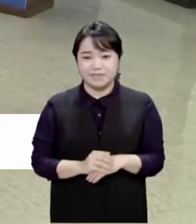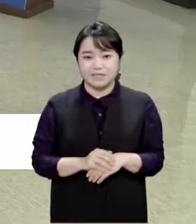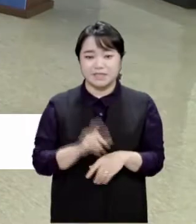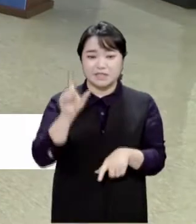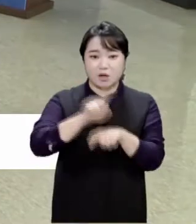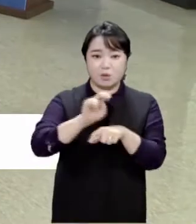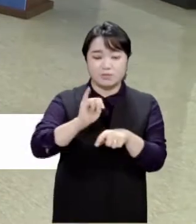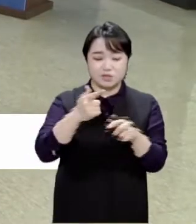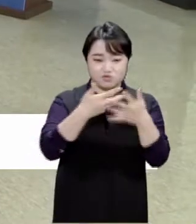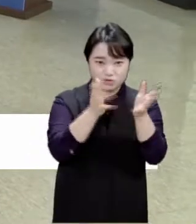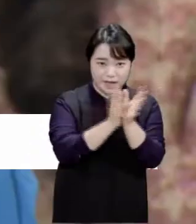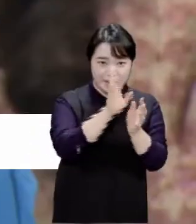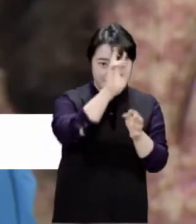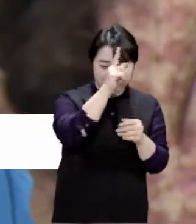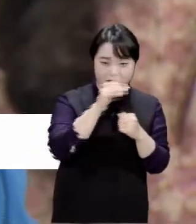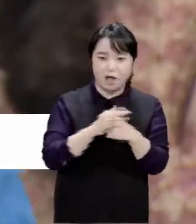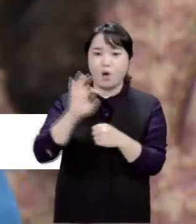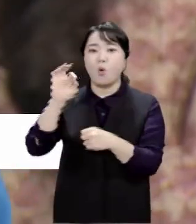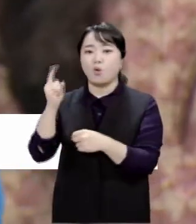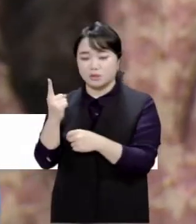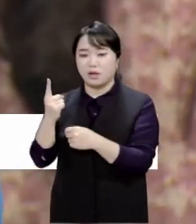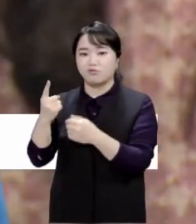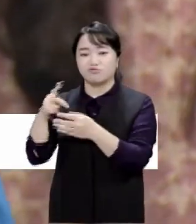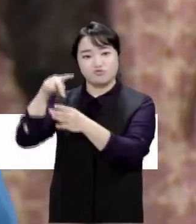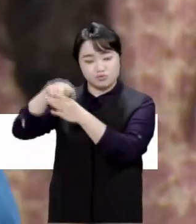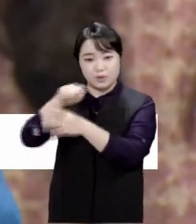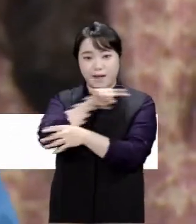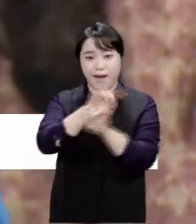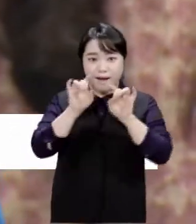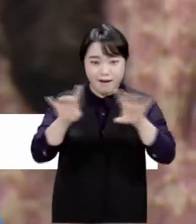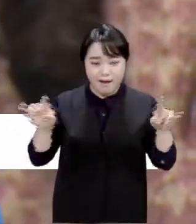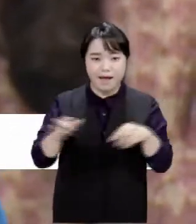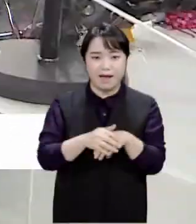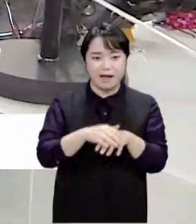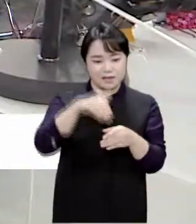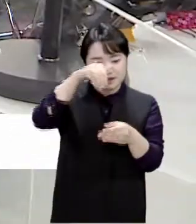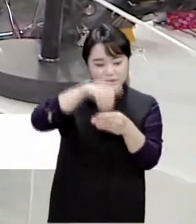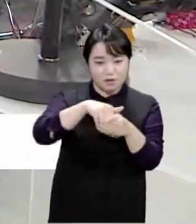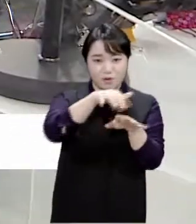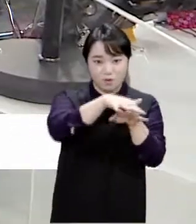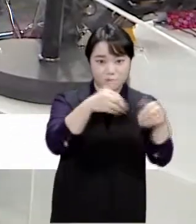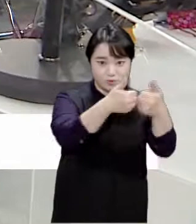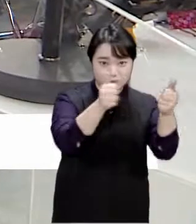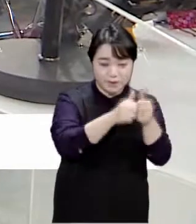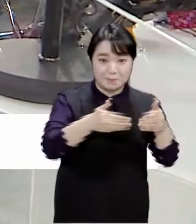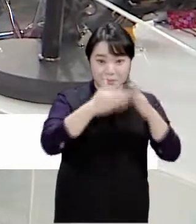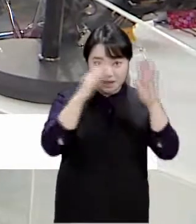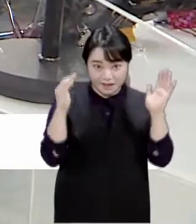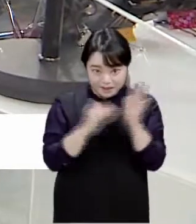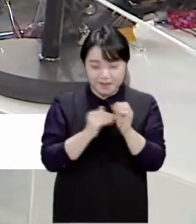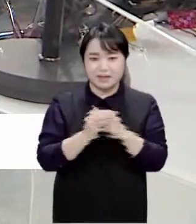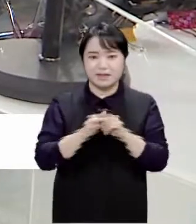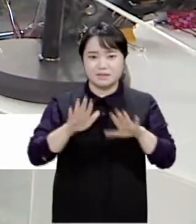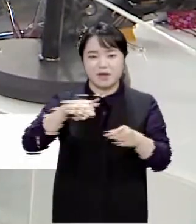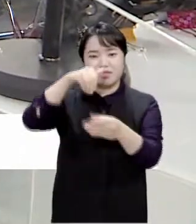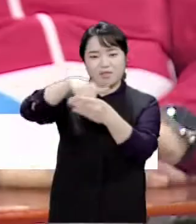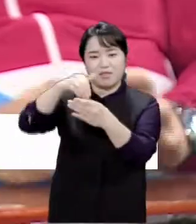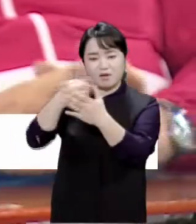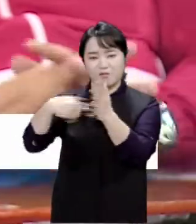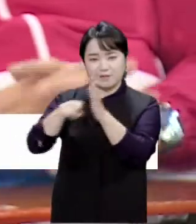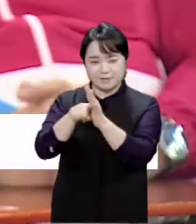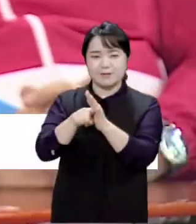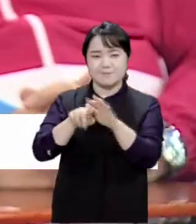더불어민주당 박영선 후보와 국민의힘 오세훈 후보는 각각 선거대책위원회를 출범하고 이번 보궐선거에서